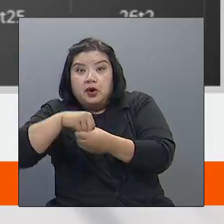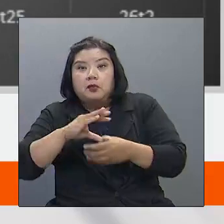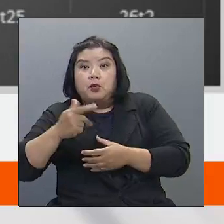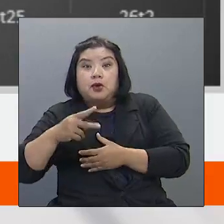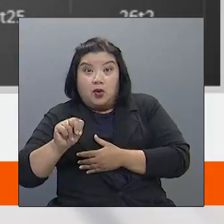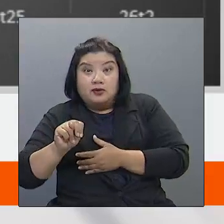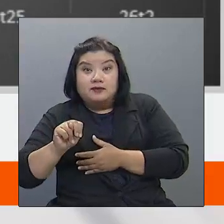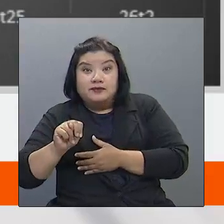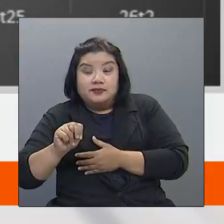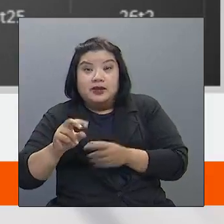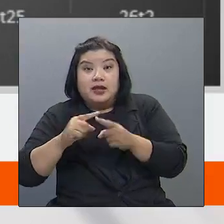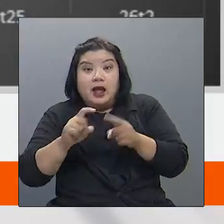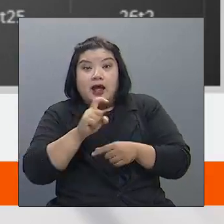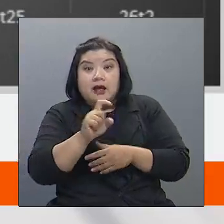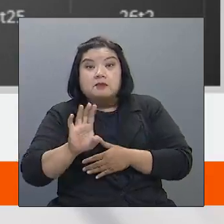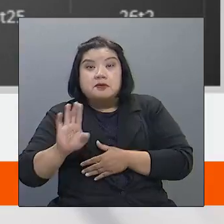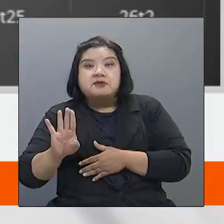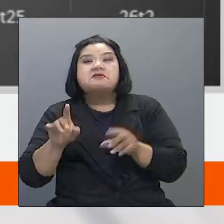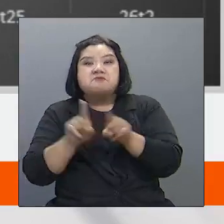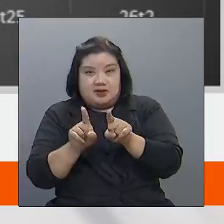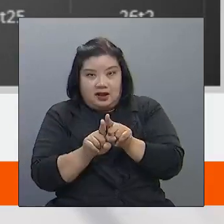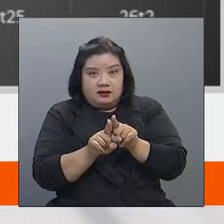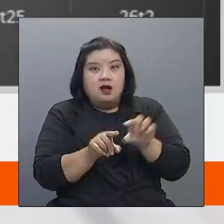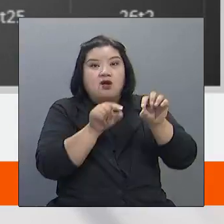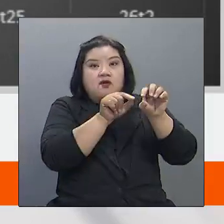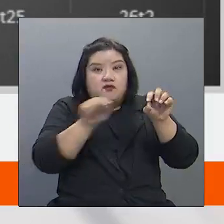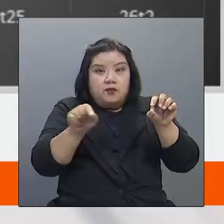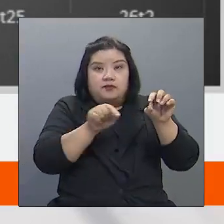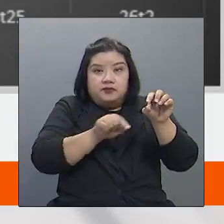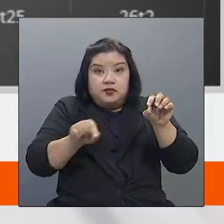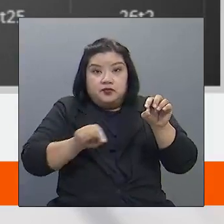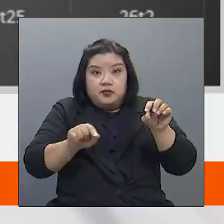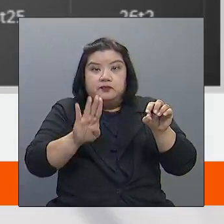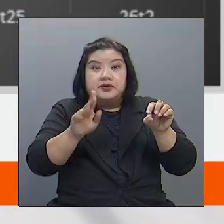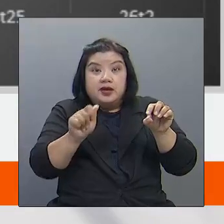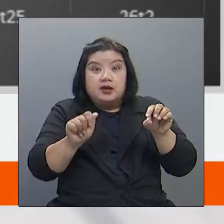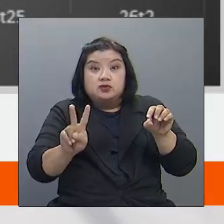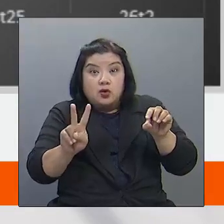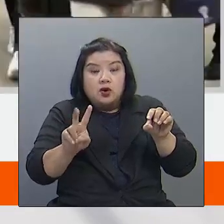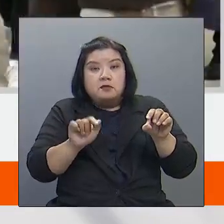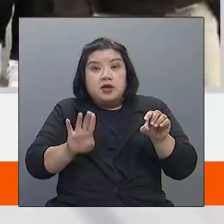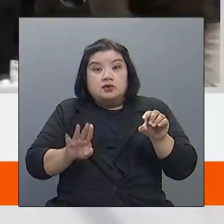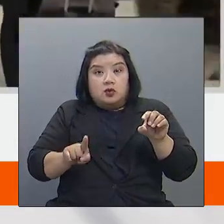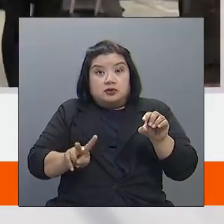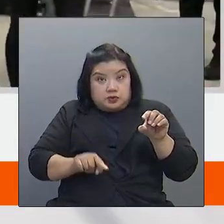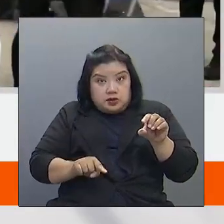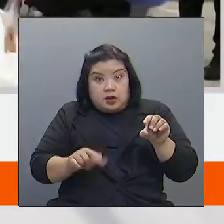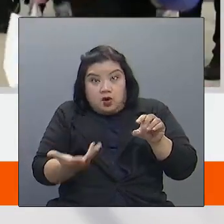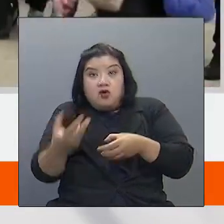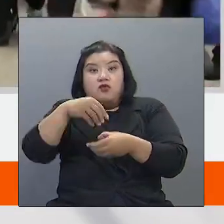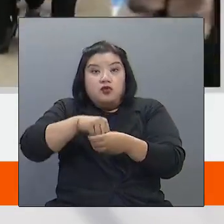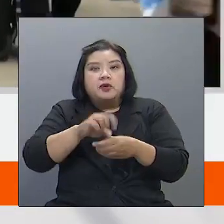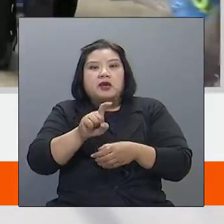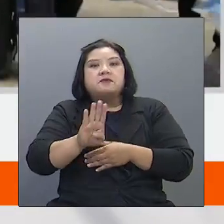าเดลต้าครอน XBB ก็จะเป็นการรวมสายพันธุ์ของสายพันธุ์ BA2 ตัวเก่ากับ BA2 ตัวใหม่กลายเป็น XBB ขึ้นม